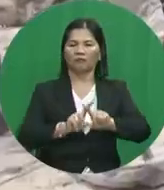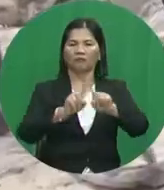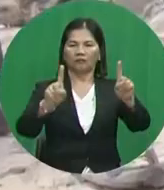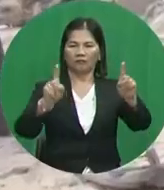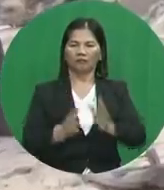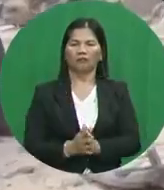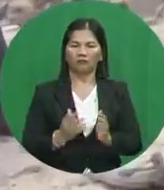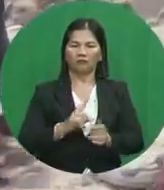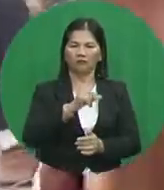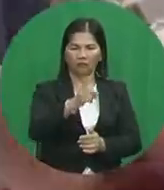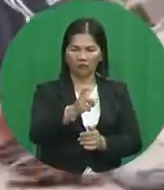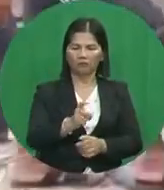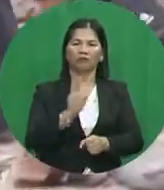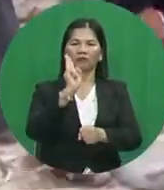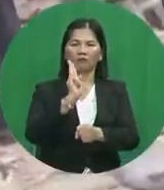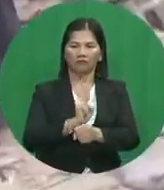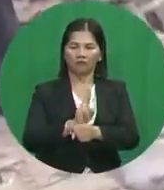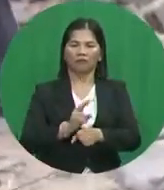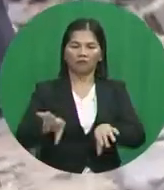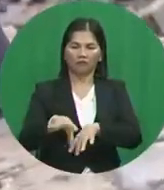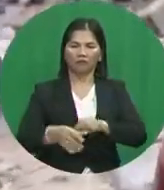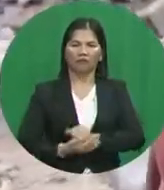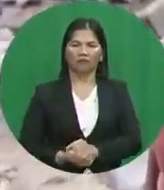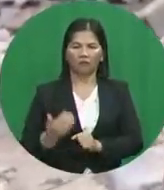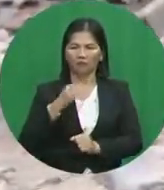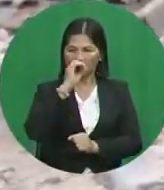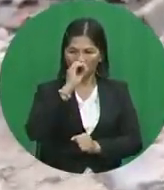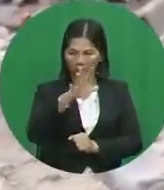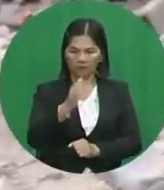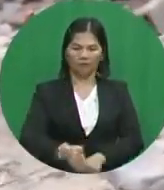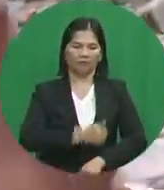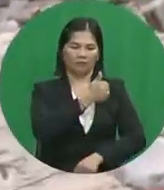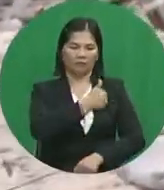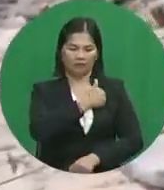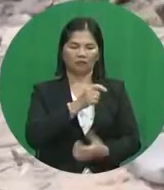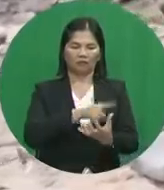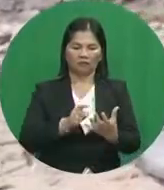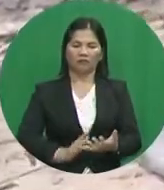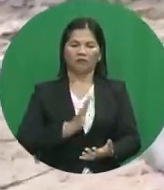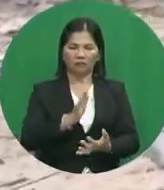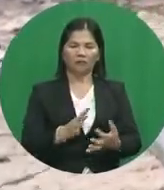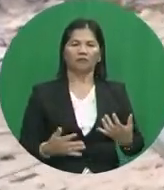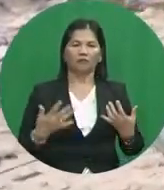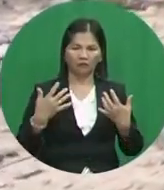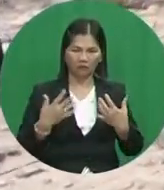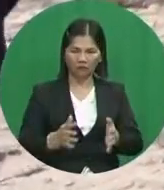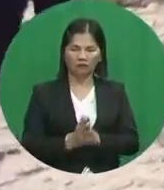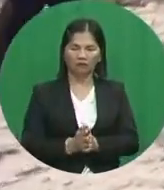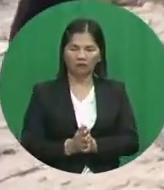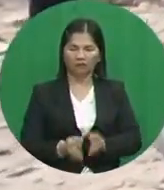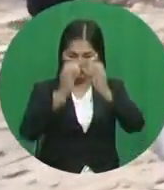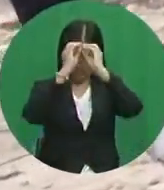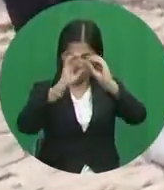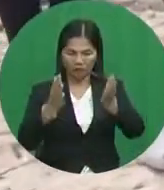វាងការស្លាប់របស់ជនស៊ីវិលនិងពួកសកម្មប្រយុទ្ធសូមបញ្ជាក់ថាក្រសួងគឺជាប្រភពផ្លូវការតែមួយគត់សម្រាប់ផ្ដល់ព័ត៌